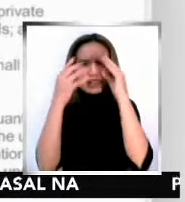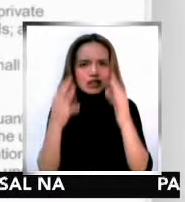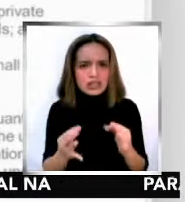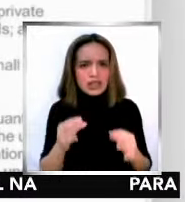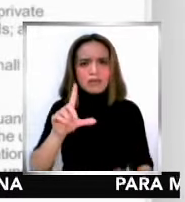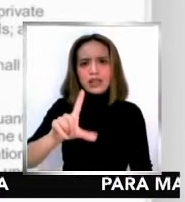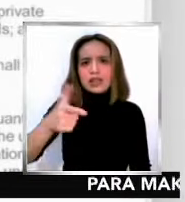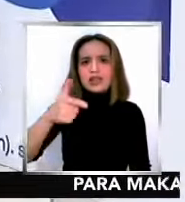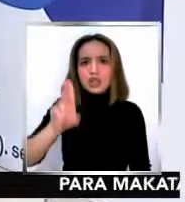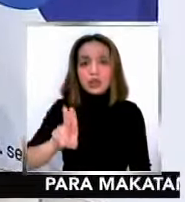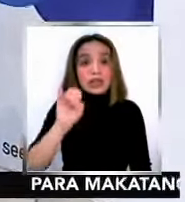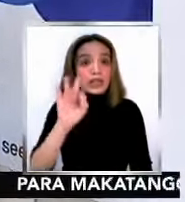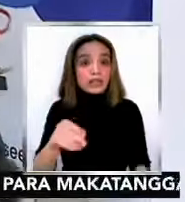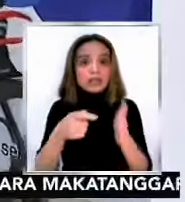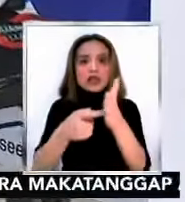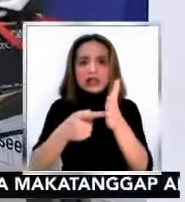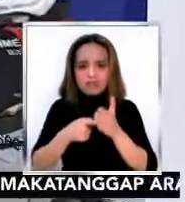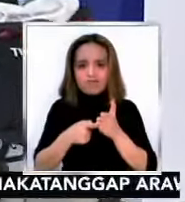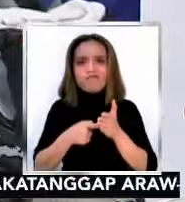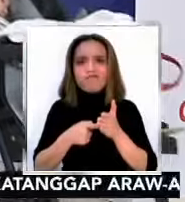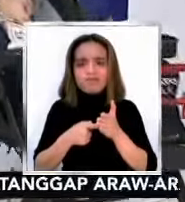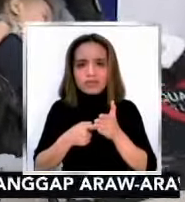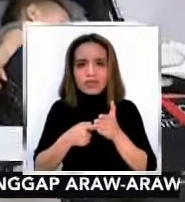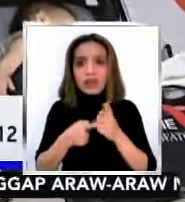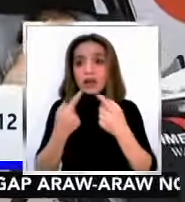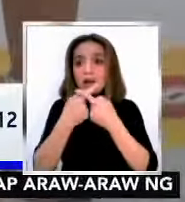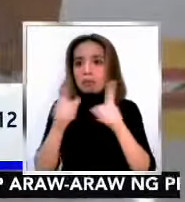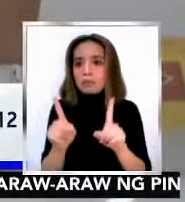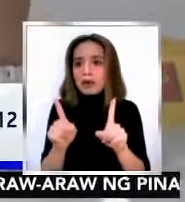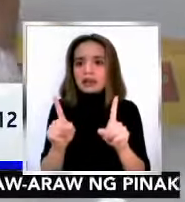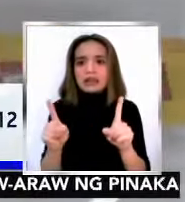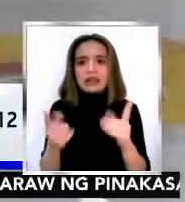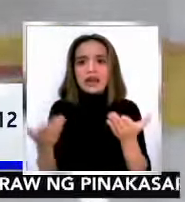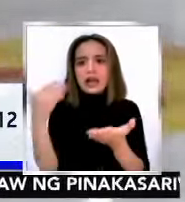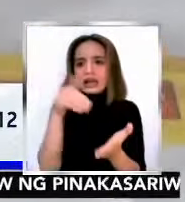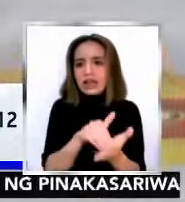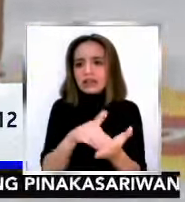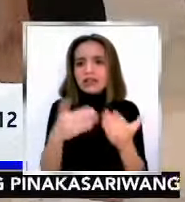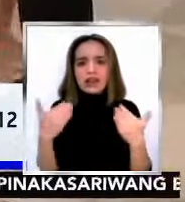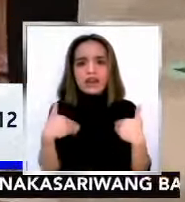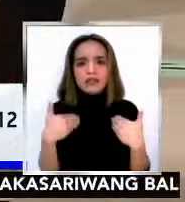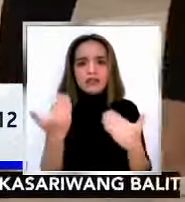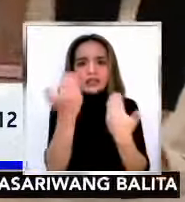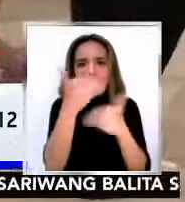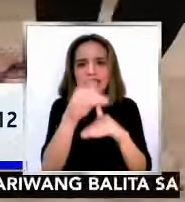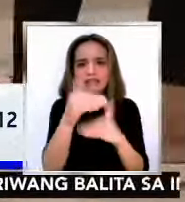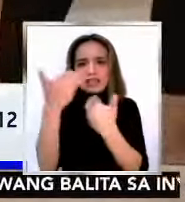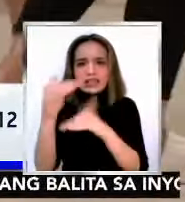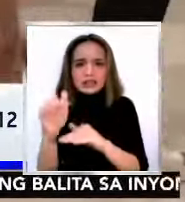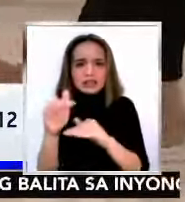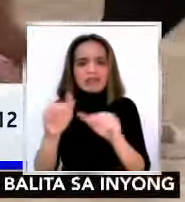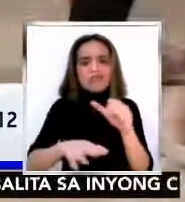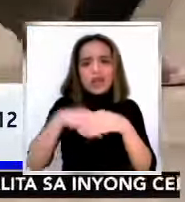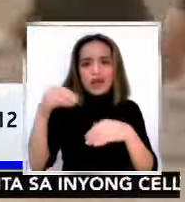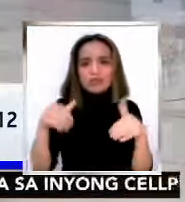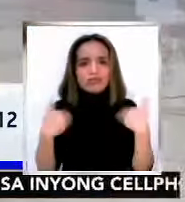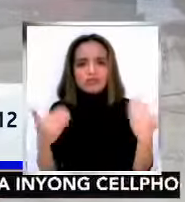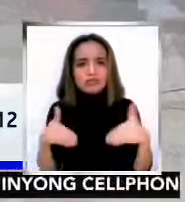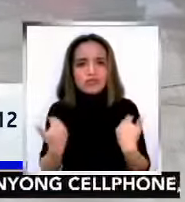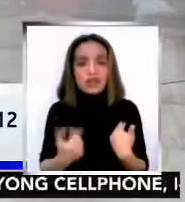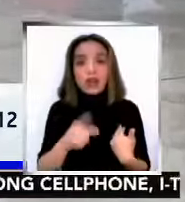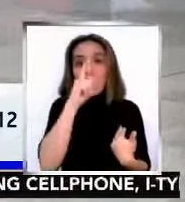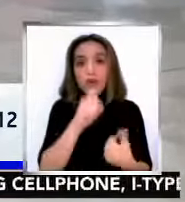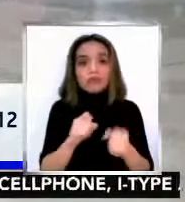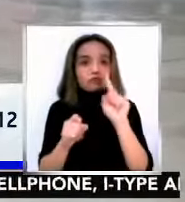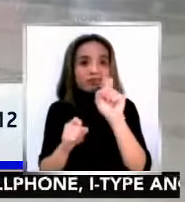kung i-require ito. Pero tila may nakaambana namang muling paglimita sa paggalaw ng mga kabataan, partikular ang mga edad 11 pababa na wala